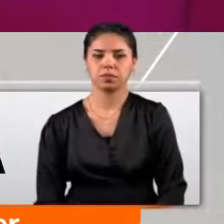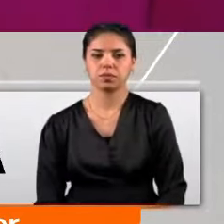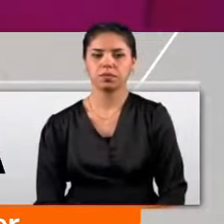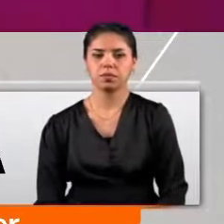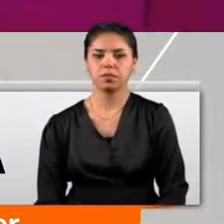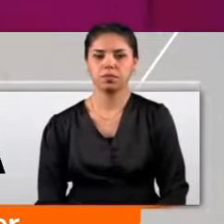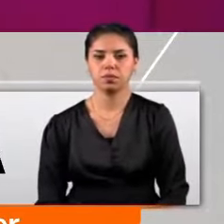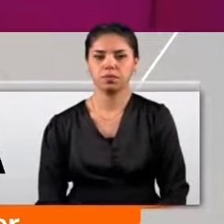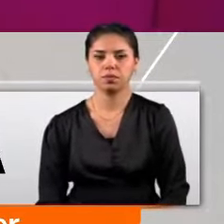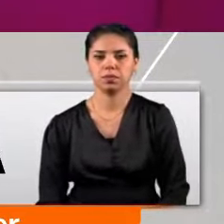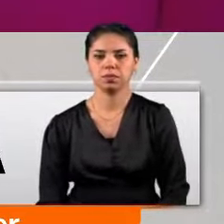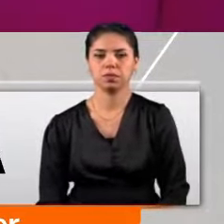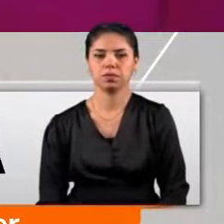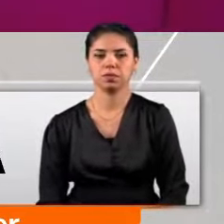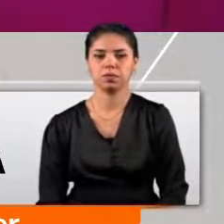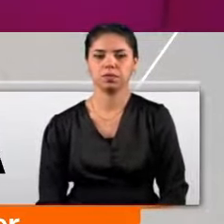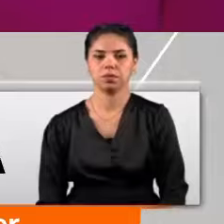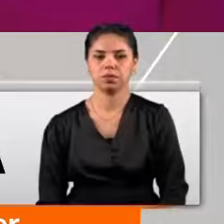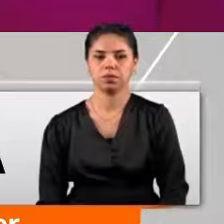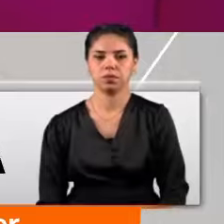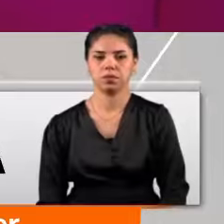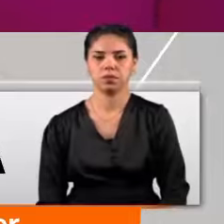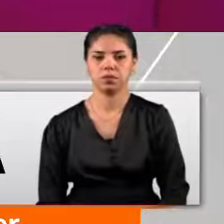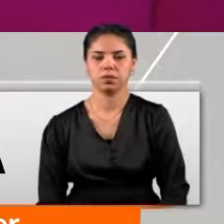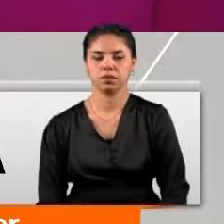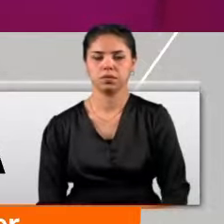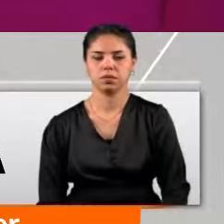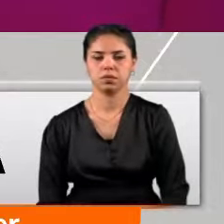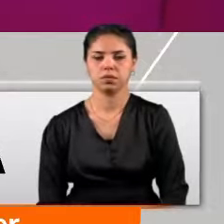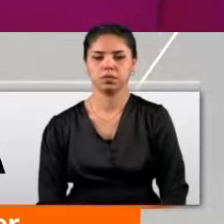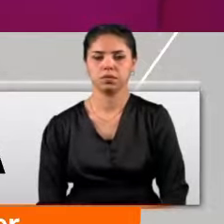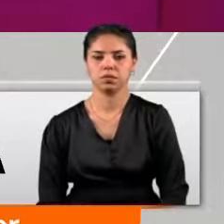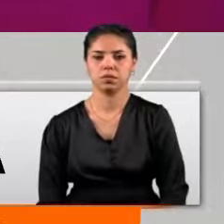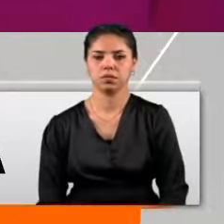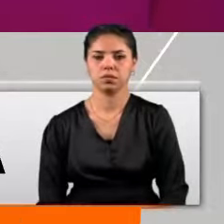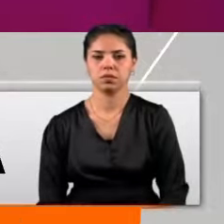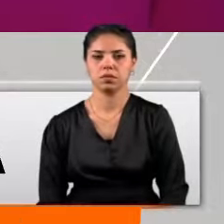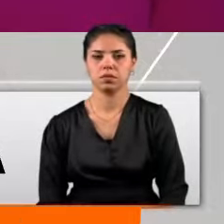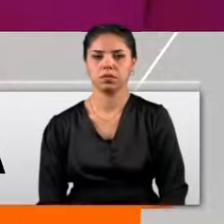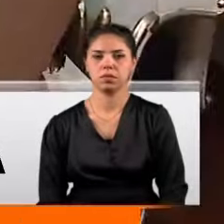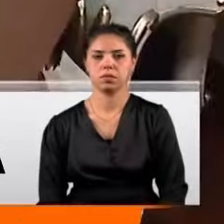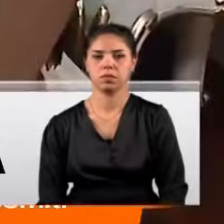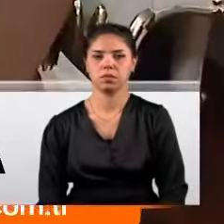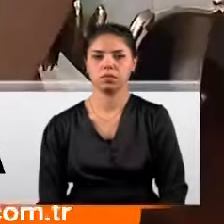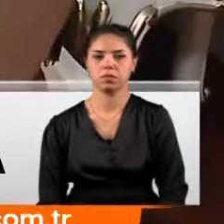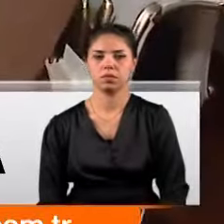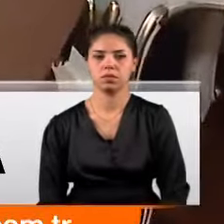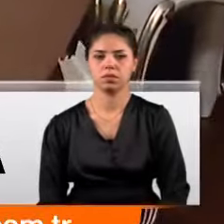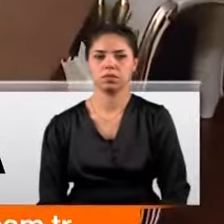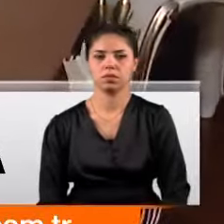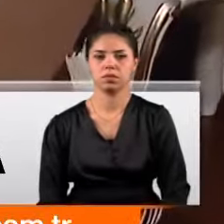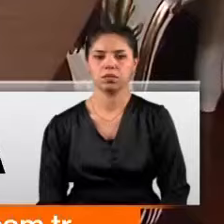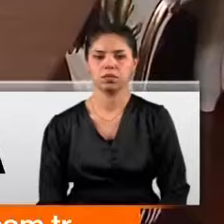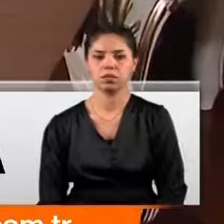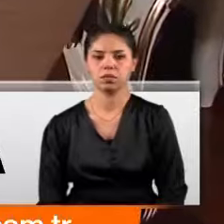yatsınlar. Gelsinler mi? Tabii yüzüne bakacağım onun. O gülen yüzü hiç gözümden gitmiyor. Bir ay daha içeride